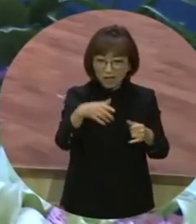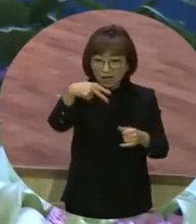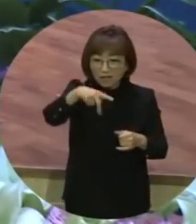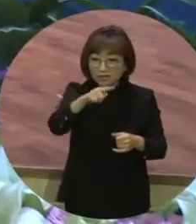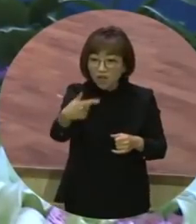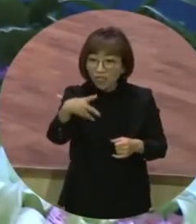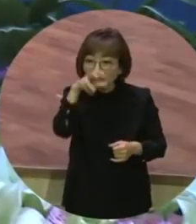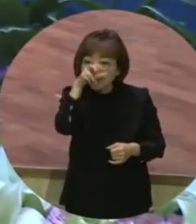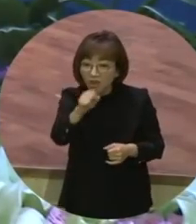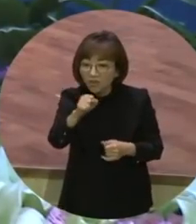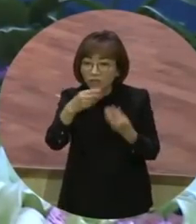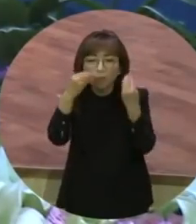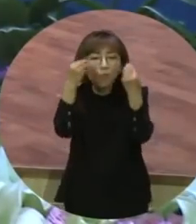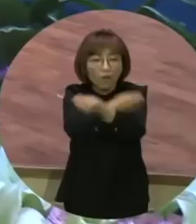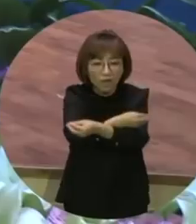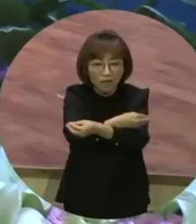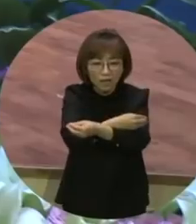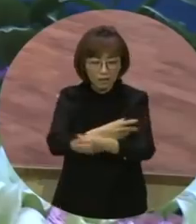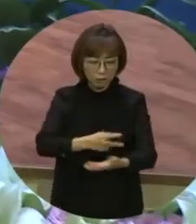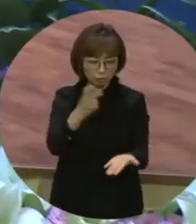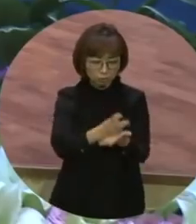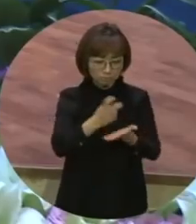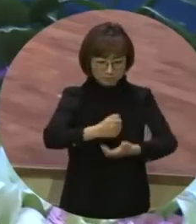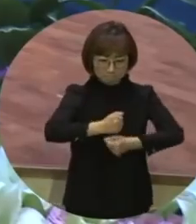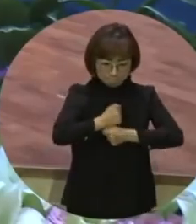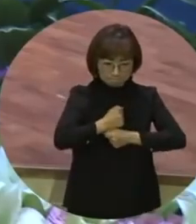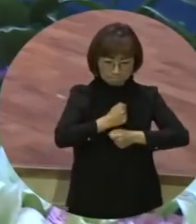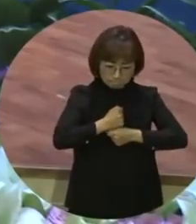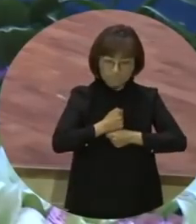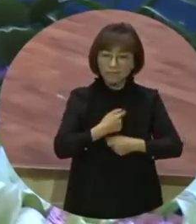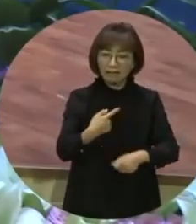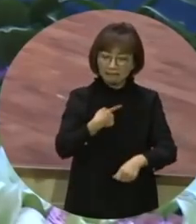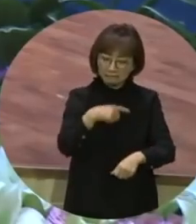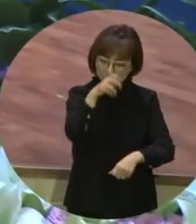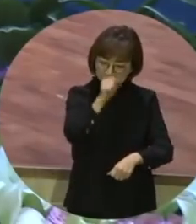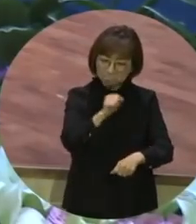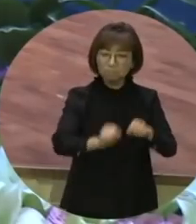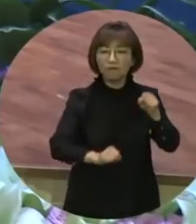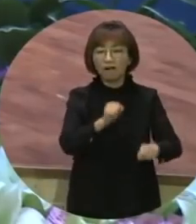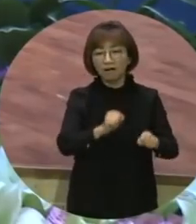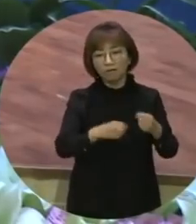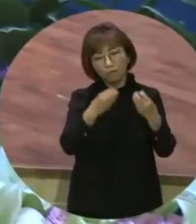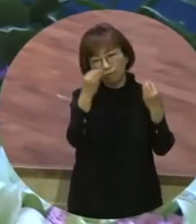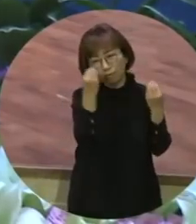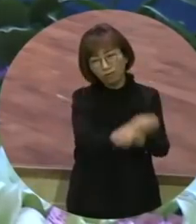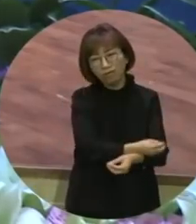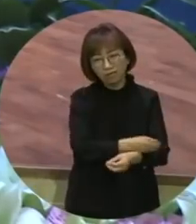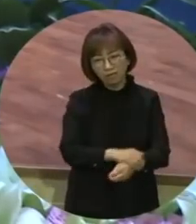잘못되었다라고 지적하고 있어요. 그렇다면 하나님의 선을 향하는 삶이 뭐냐?